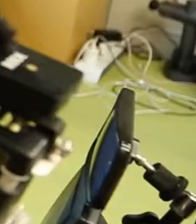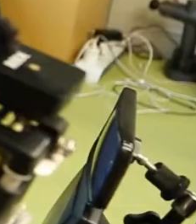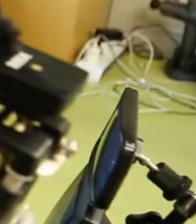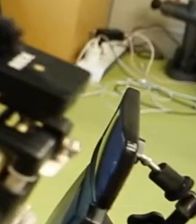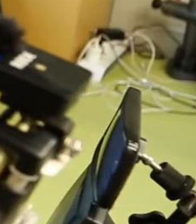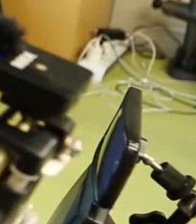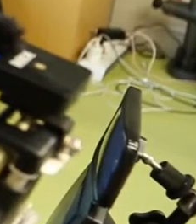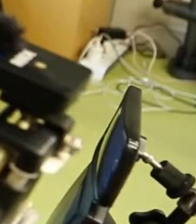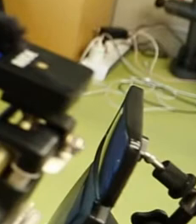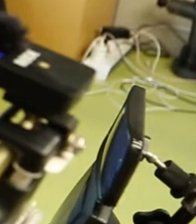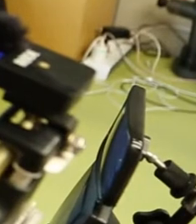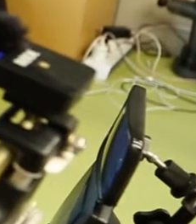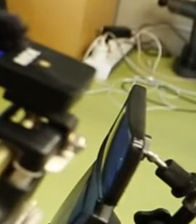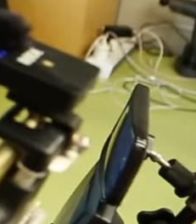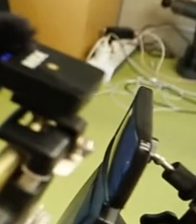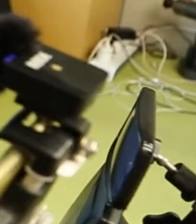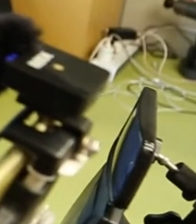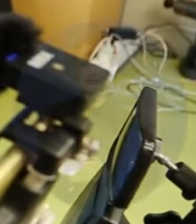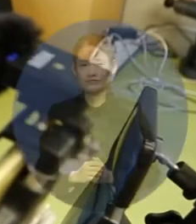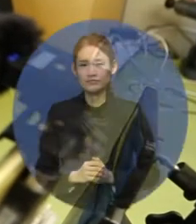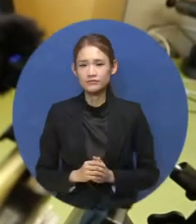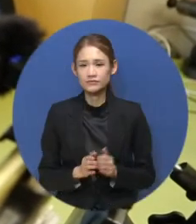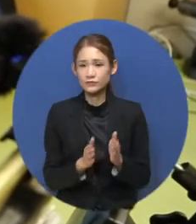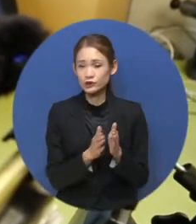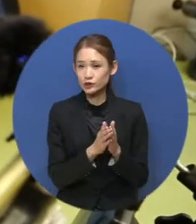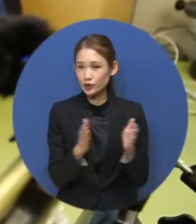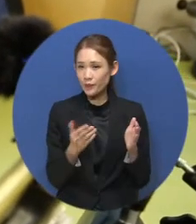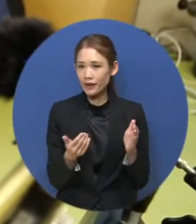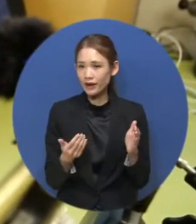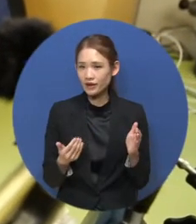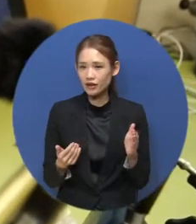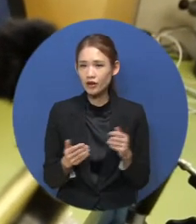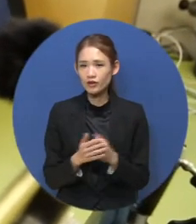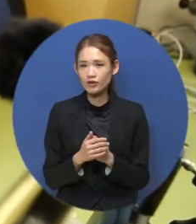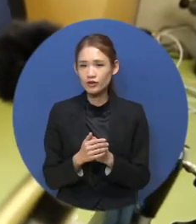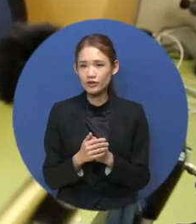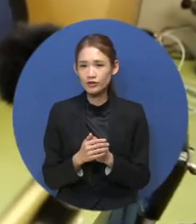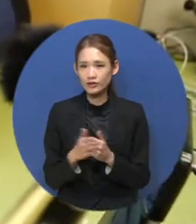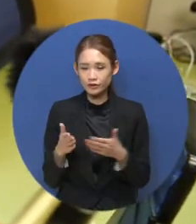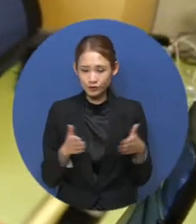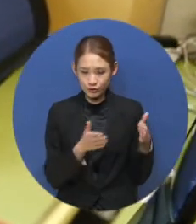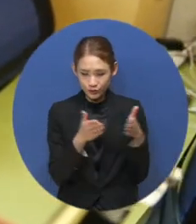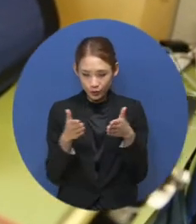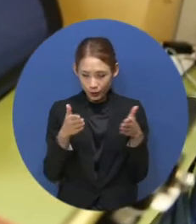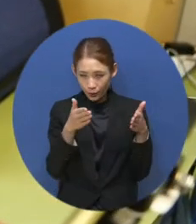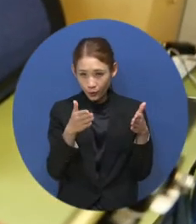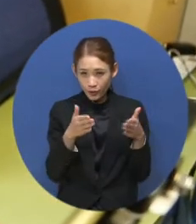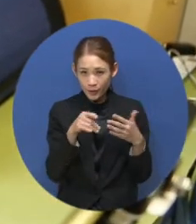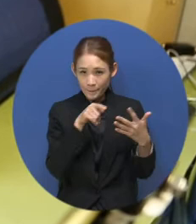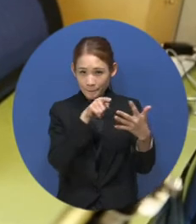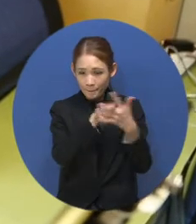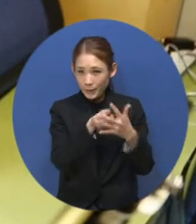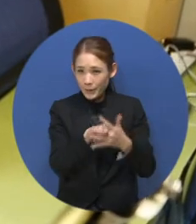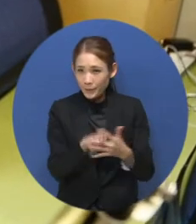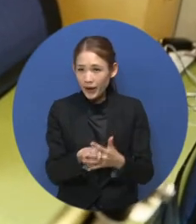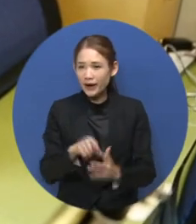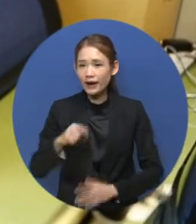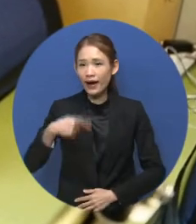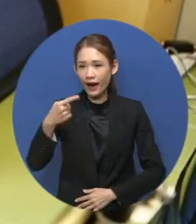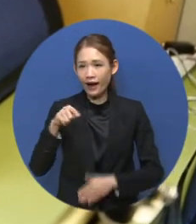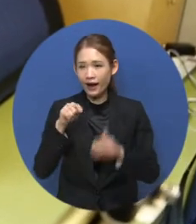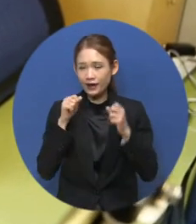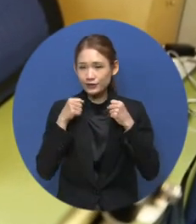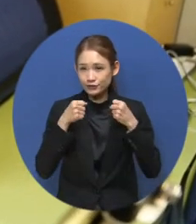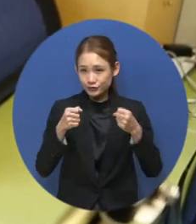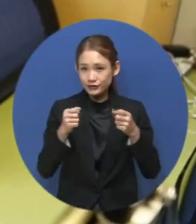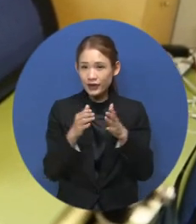이게... 이렇게 출발하시기 전에 네. 이렇게 경로를 다 이렇게 파악하고 이제 가시나 봐요. 그렇죠.